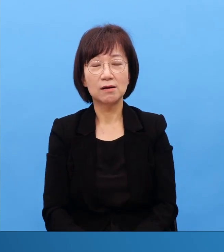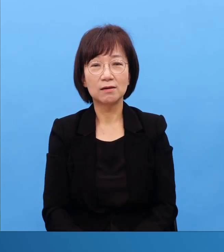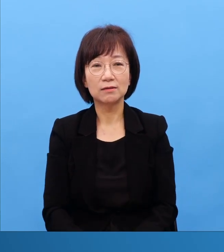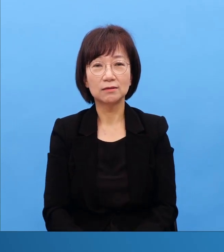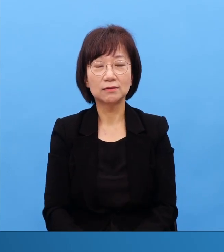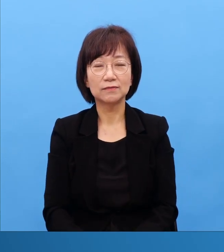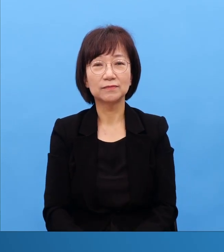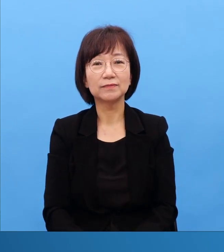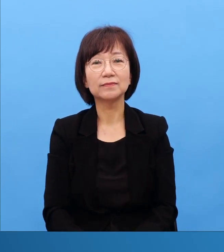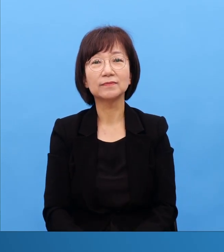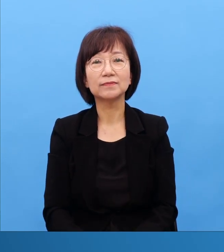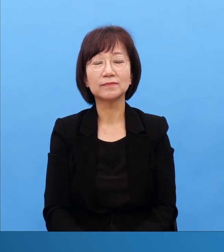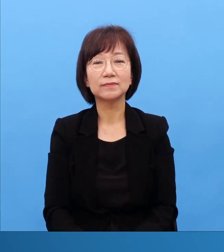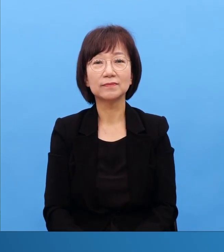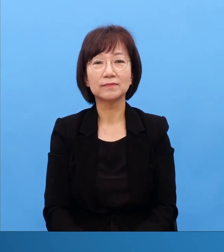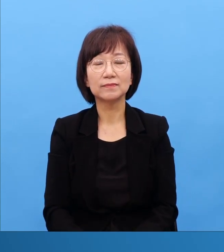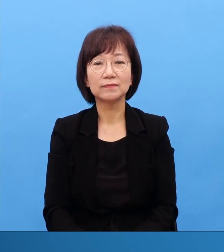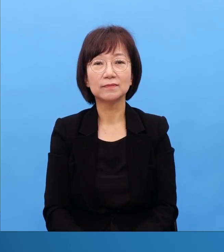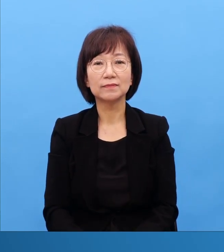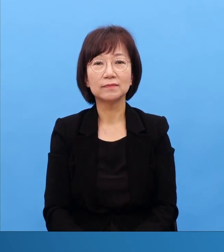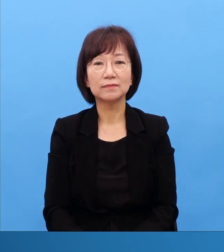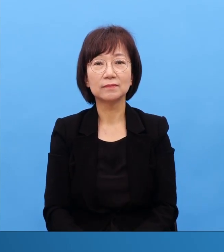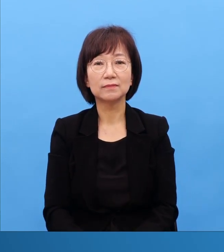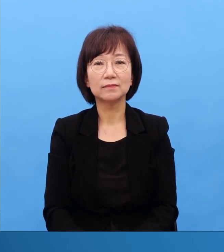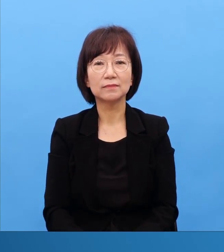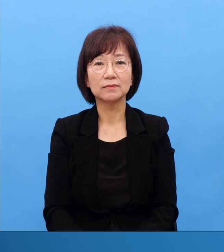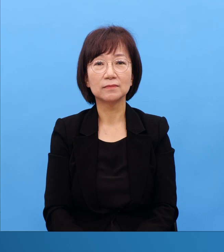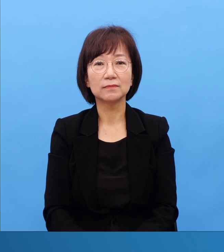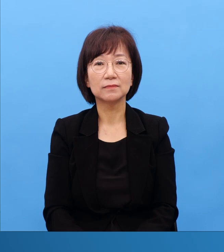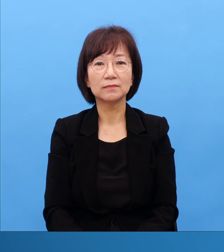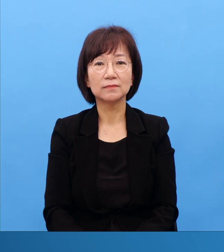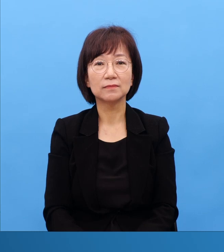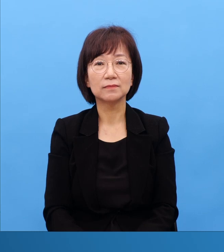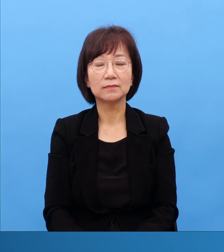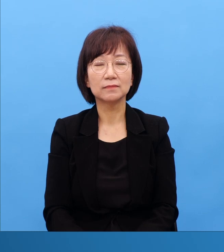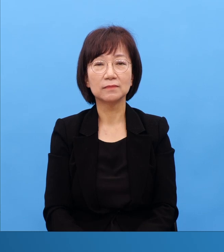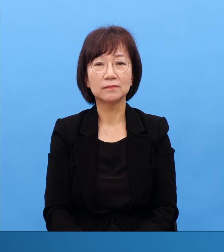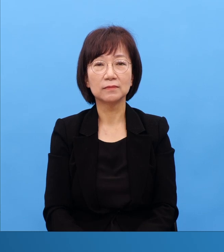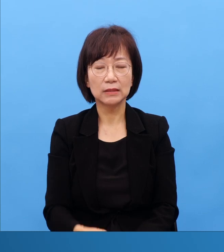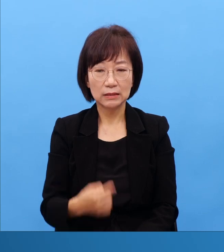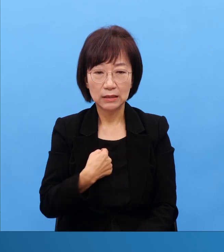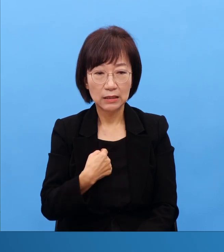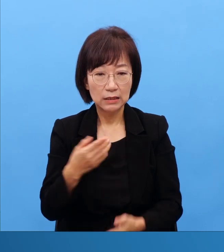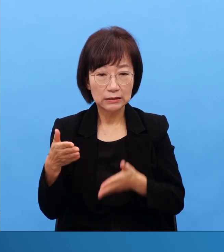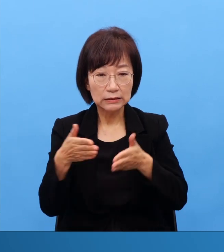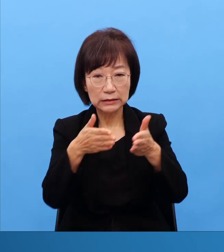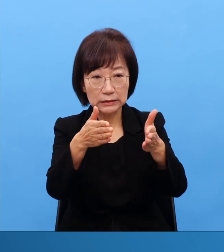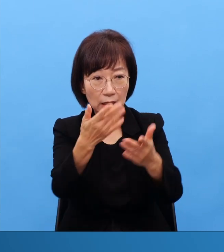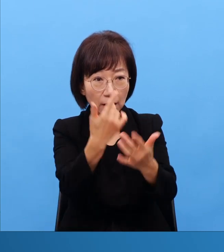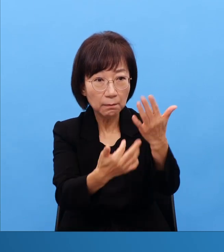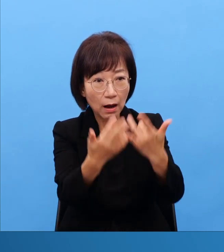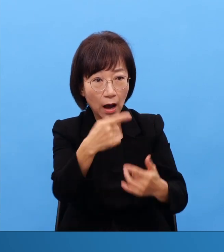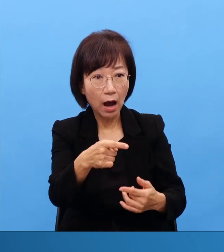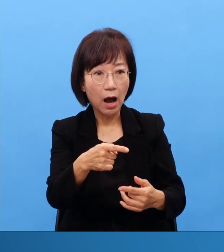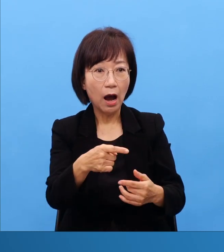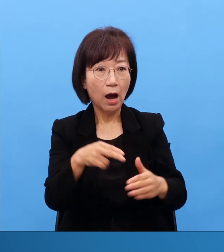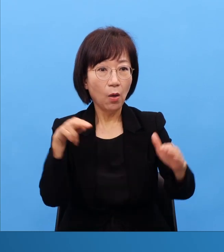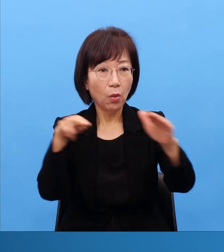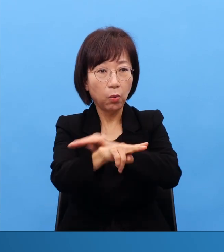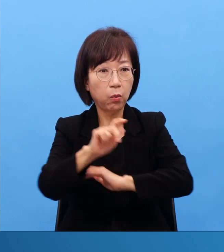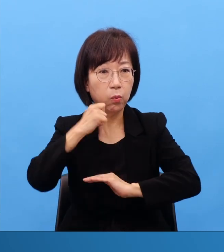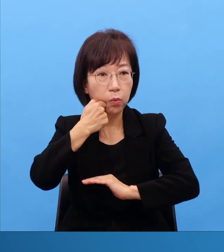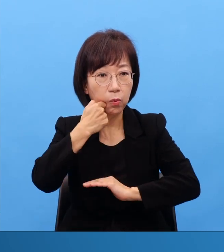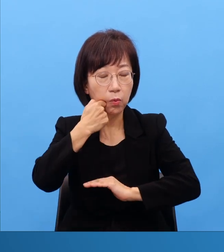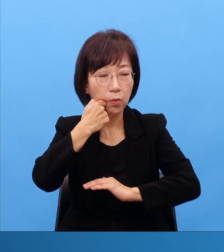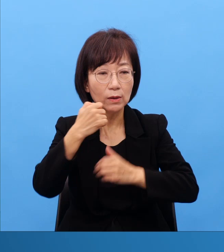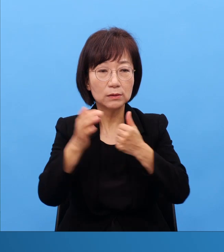the building at the time. 근데 순간적으로 제가 이렇게 이리로 나가기 힘들구나 해서 2층으로 올라간 겁니다. And it was at that very incident I